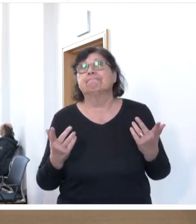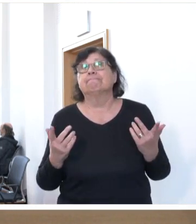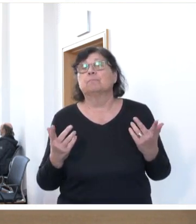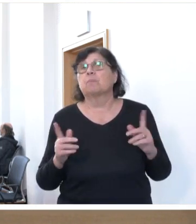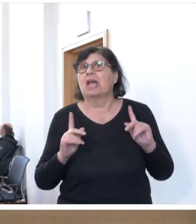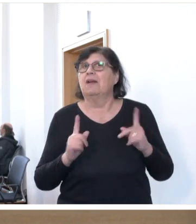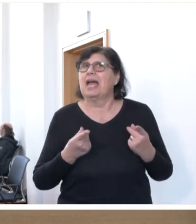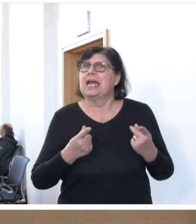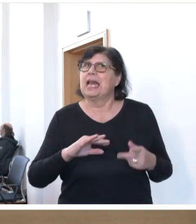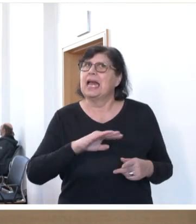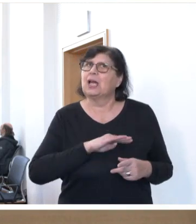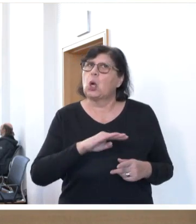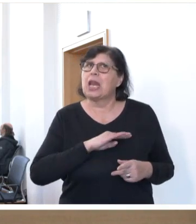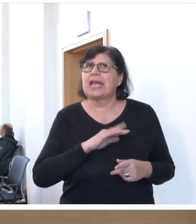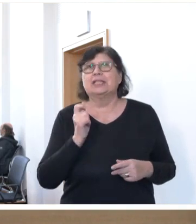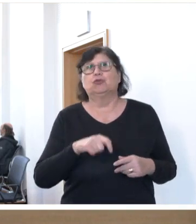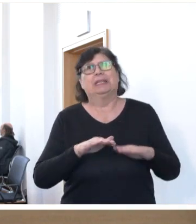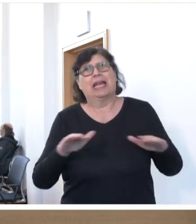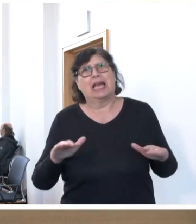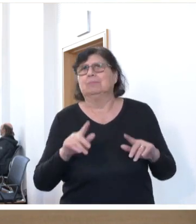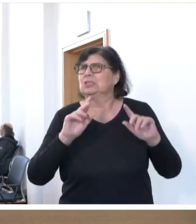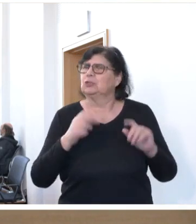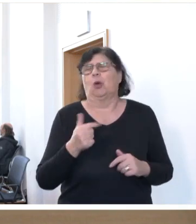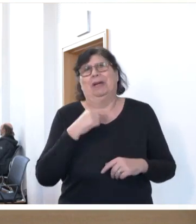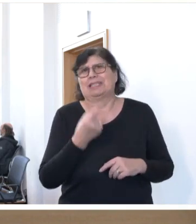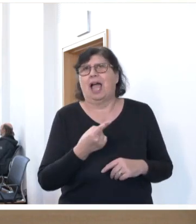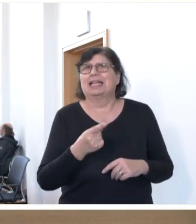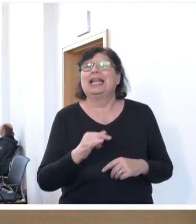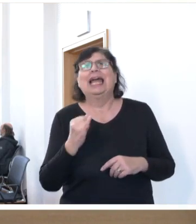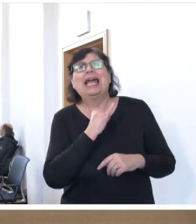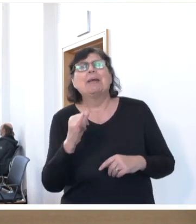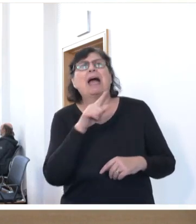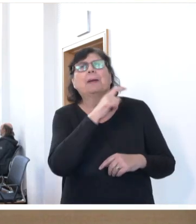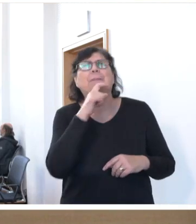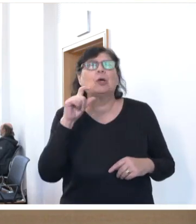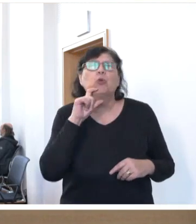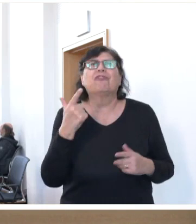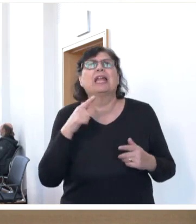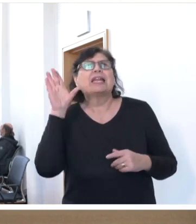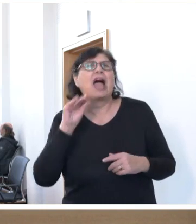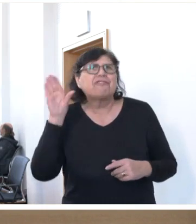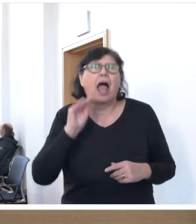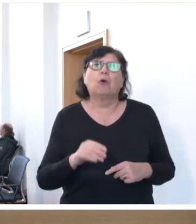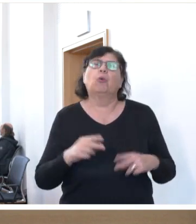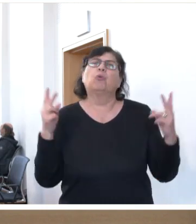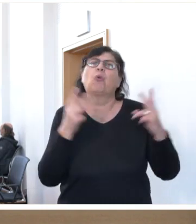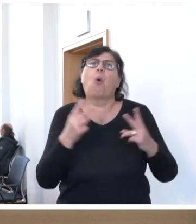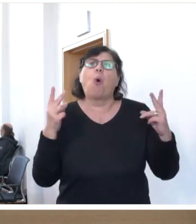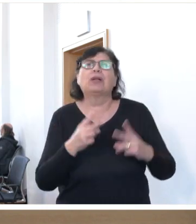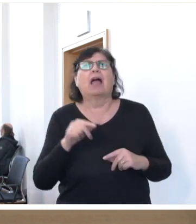Weil die Kollegin Schmidt-Lang, das muss ich jetzt doch noch mal sagen, immer von ihrer beruflichen Erfahrung oder aus dem...